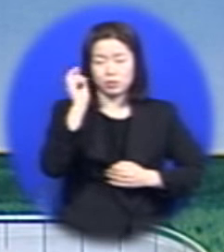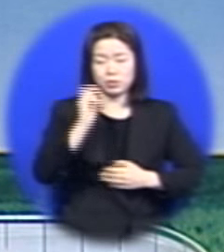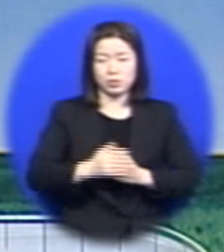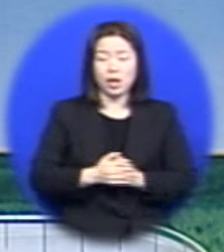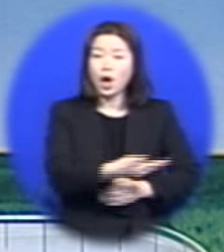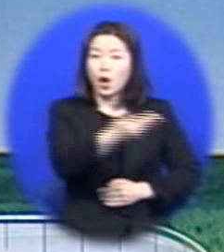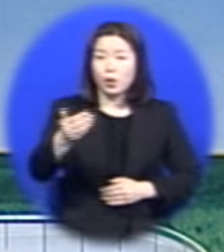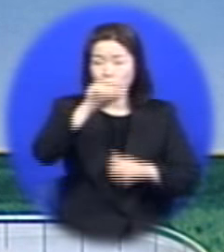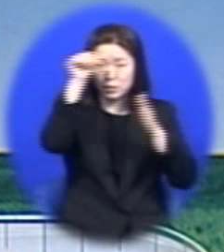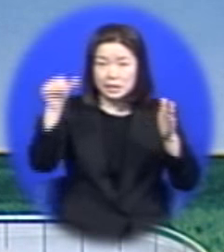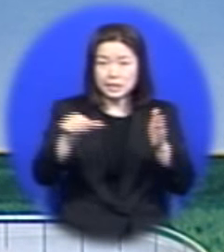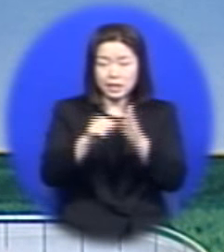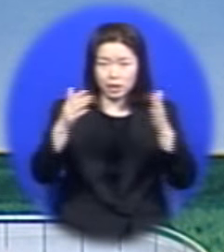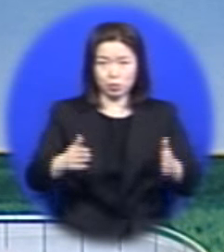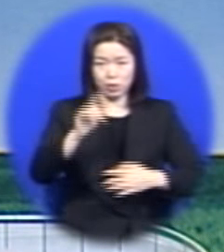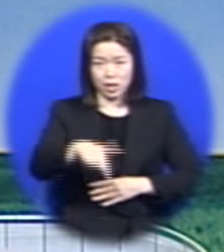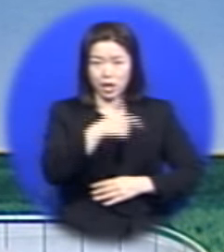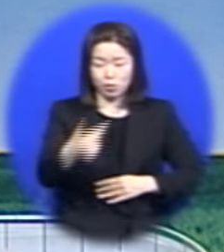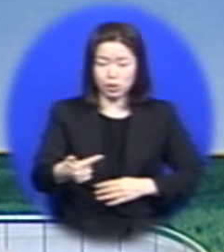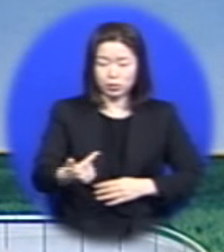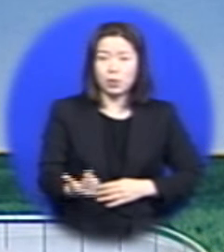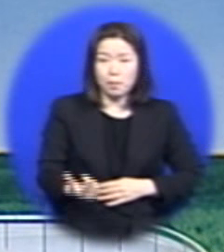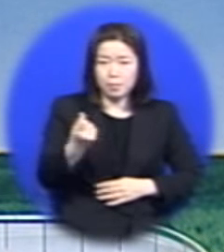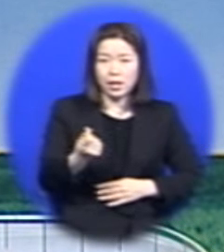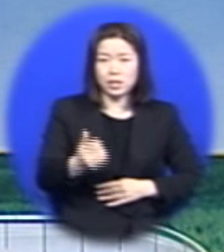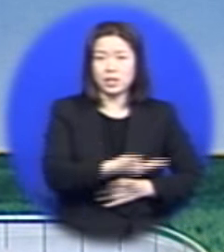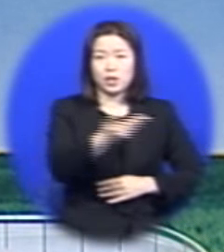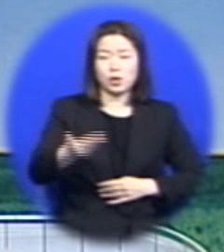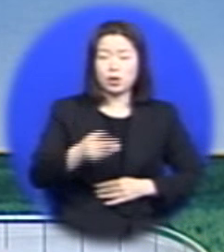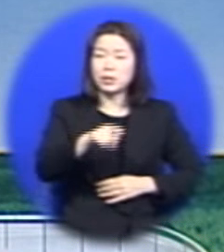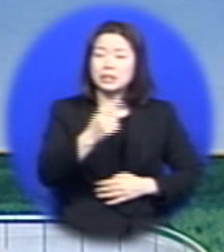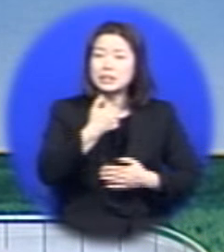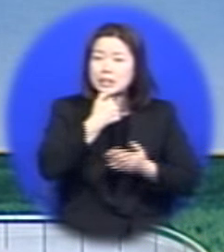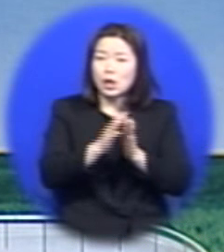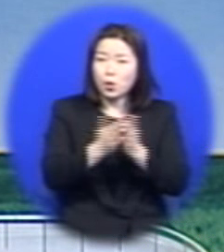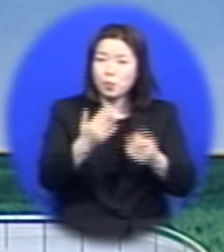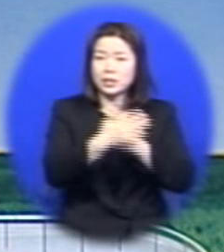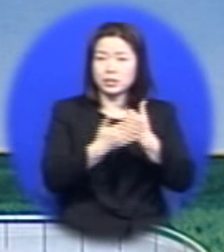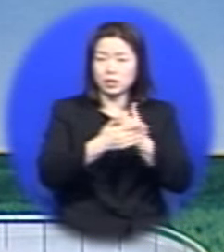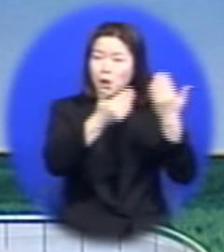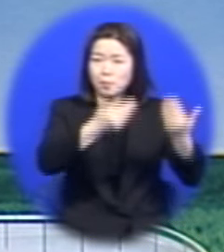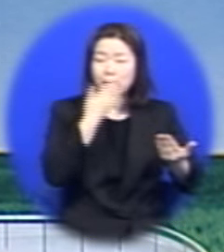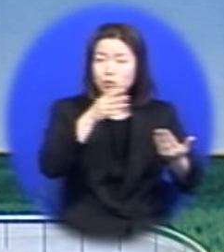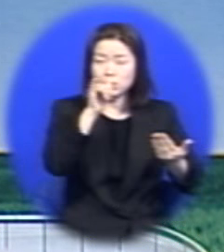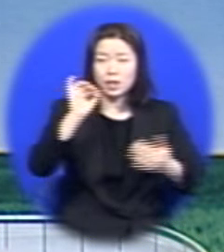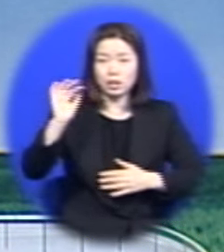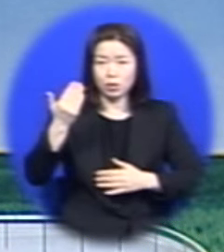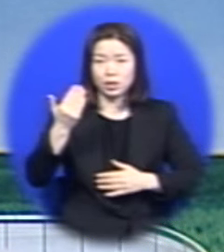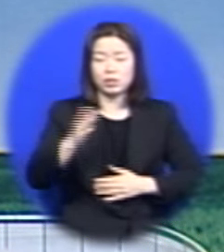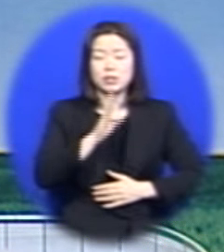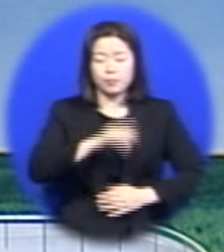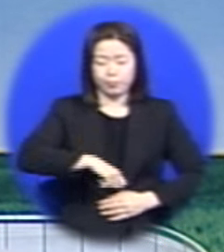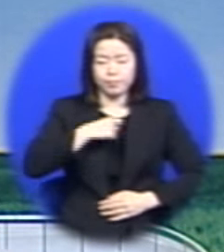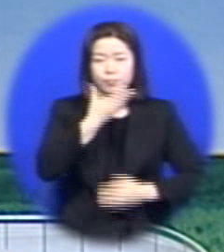생애에 정말 하루라도 더 빨리 여러분이 그 로마서의 은혜를 받으실 수 있게 되기를